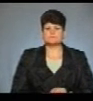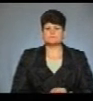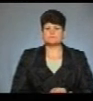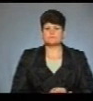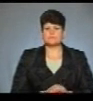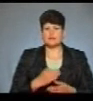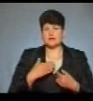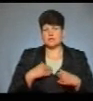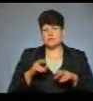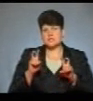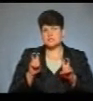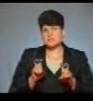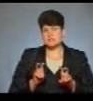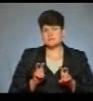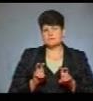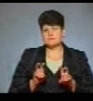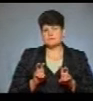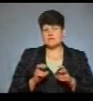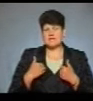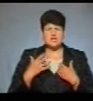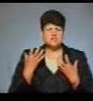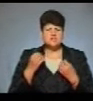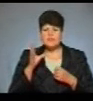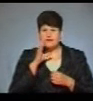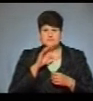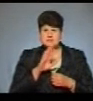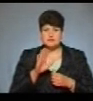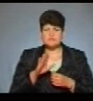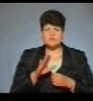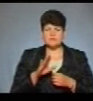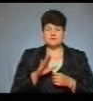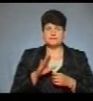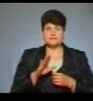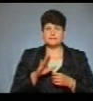Але я так сіла, я ще не встигла, ну я не знаю, в неї раз.